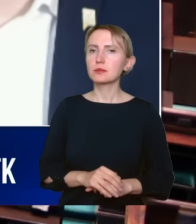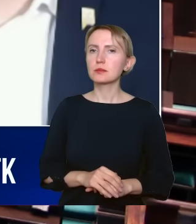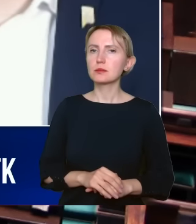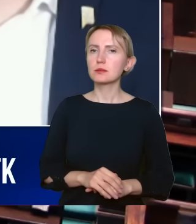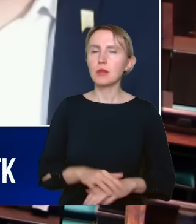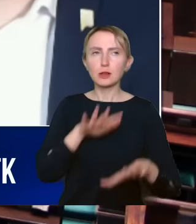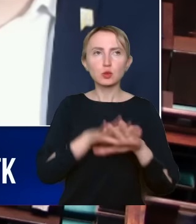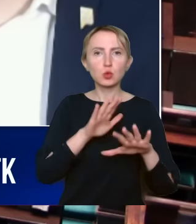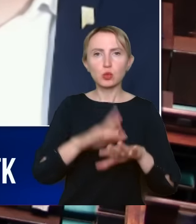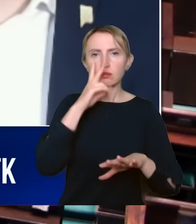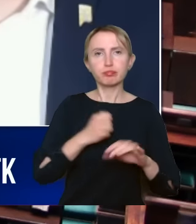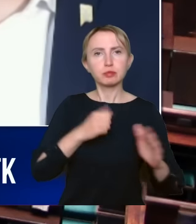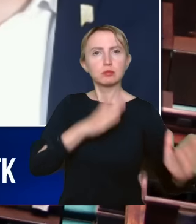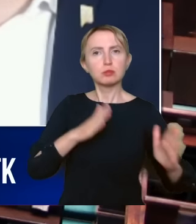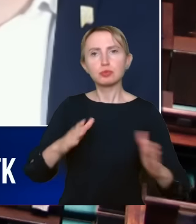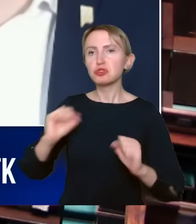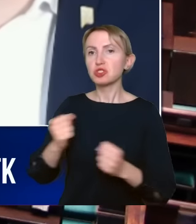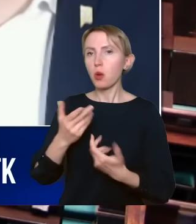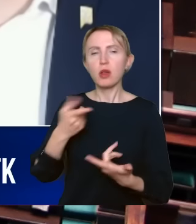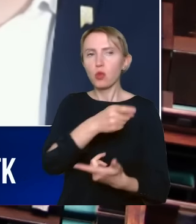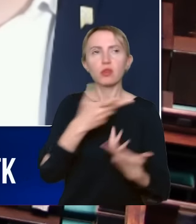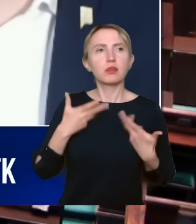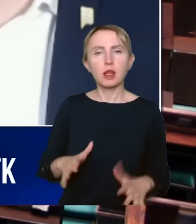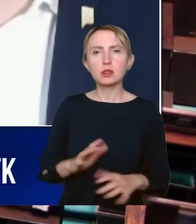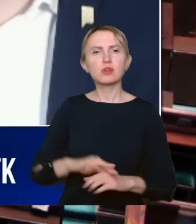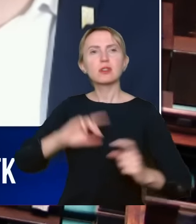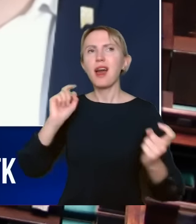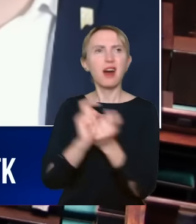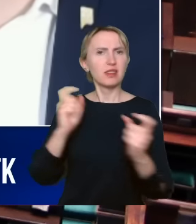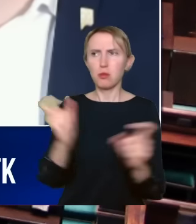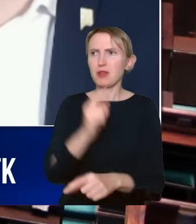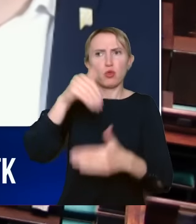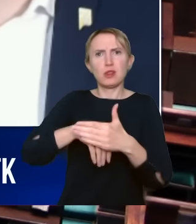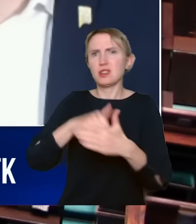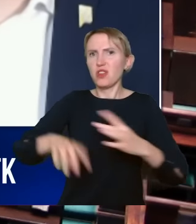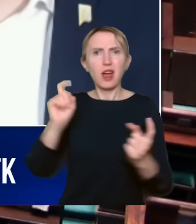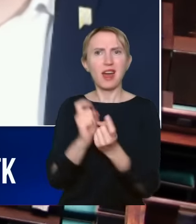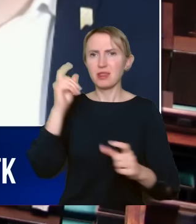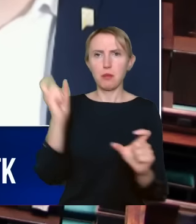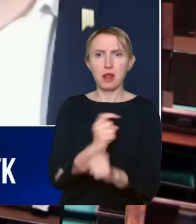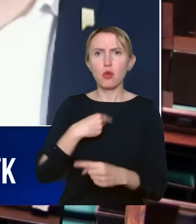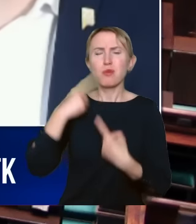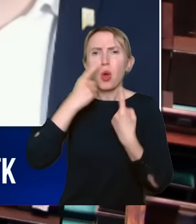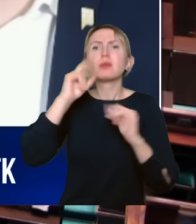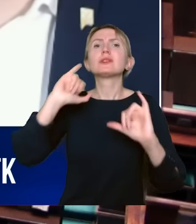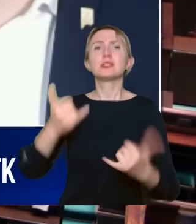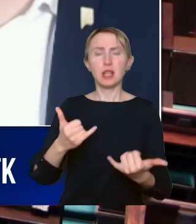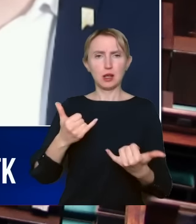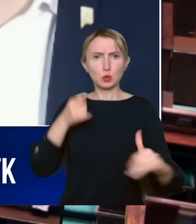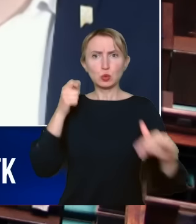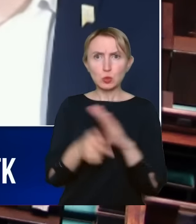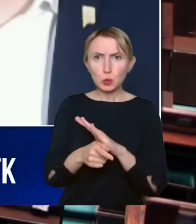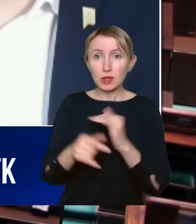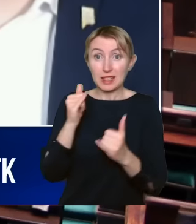struktury funkcjonowania, która po prostu jest antypaństwowa, bo takie zachowania niestety są antypaństwowe. No pomyślmy, jaka byłaby konsekwencja tego, jeżeli